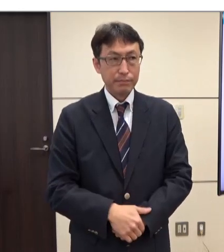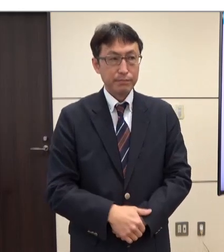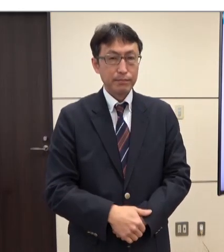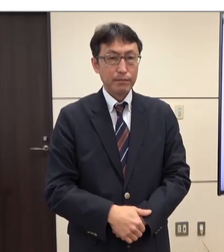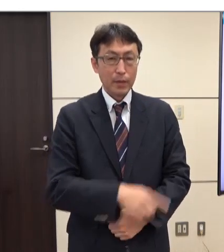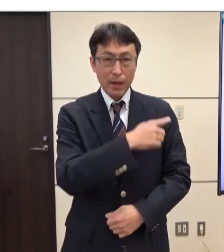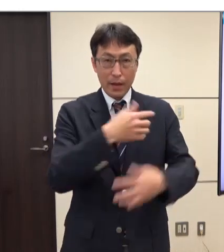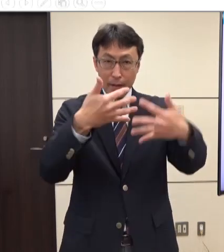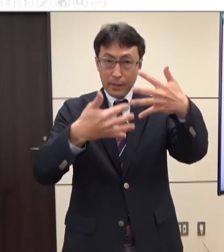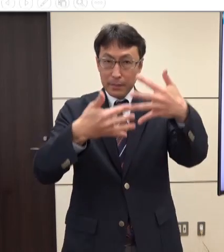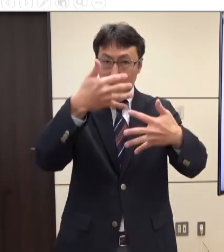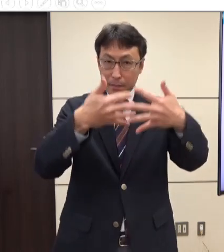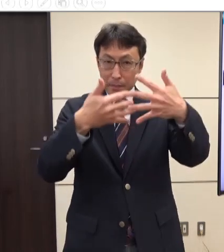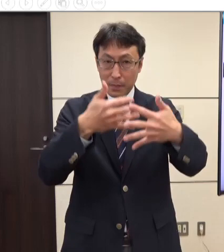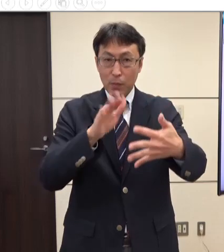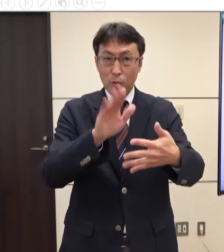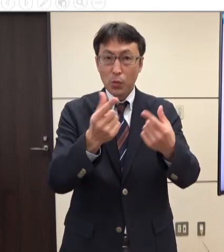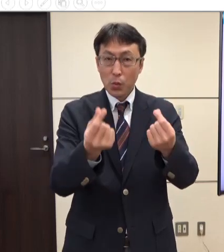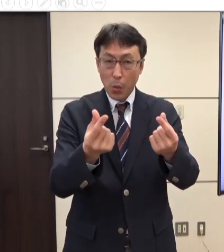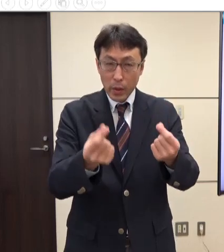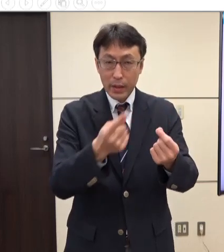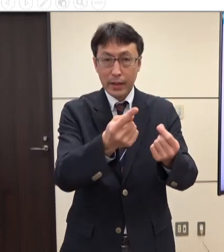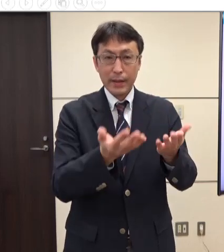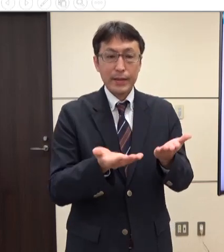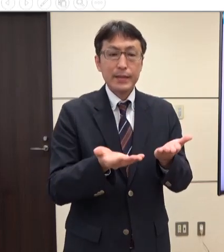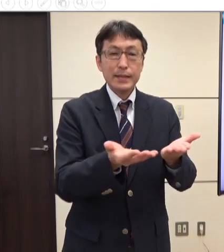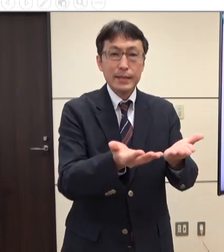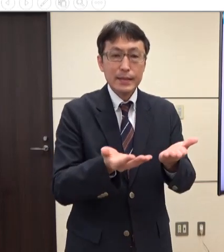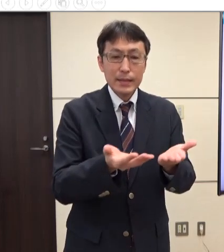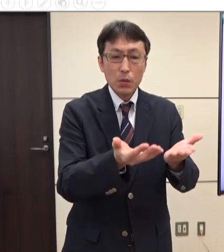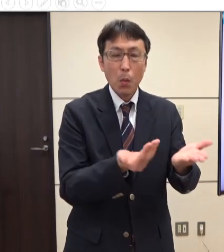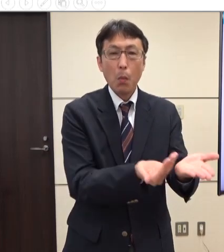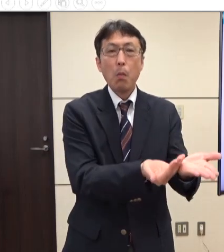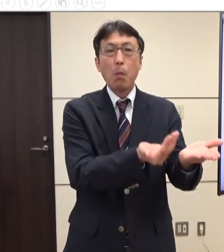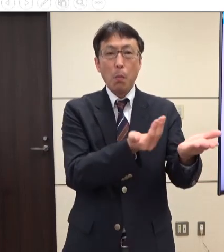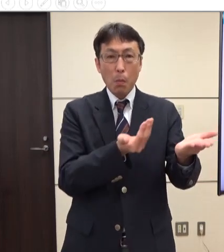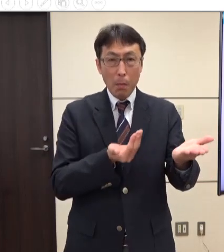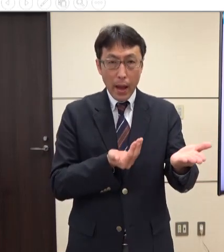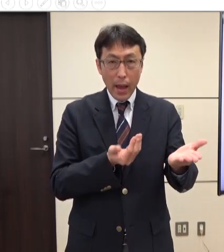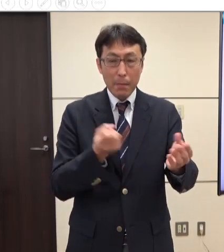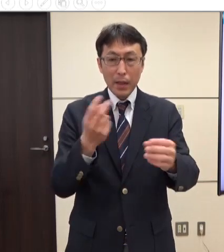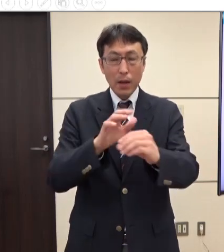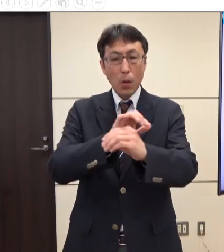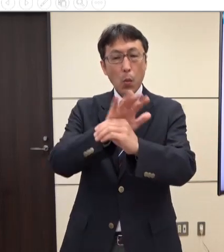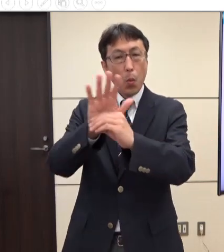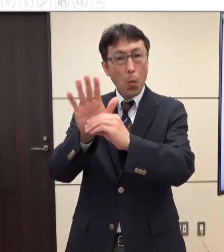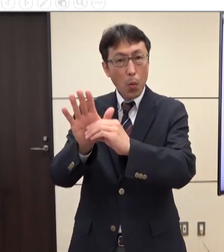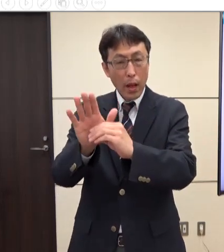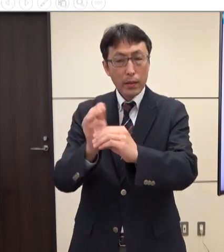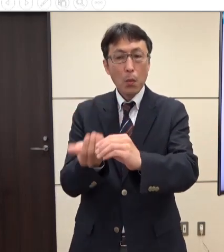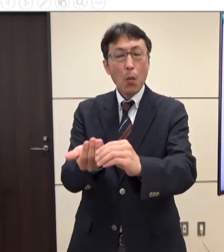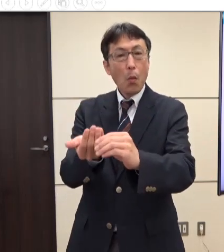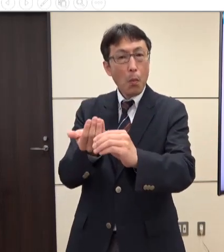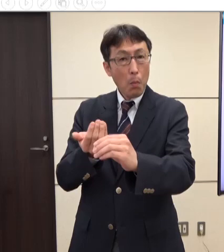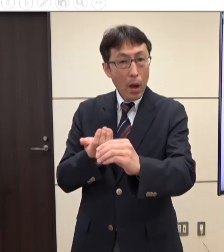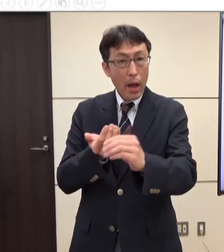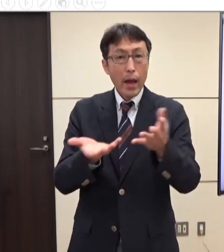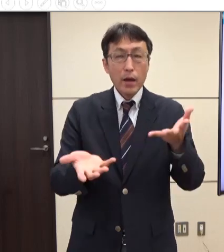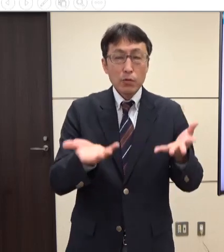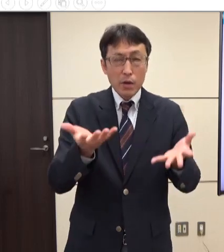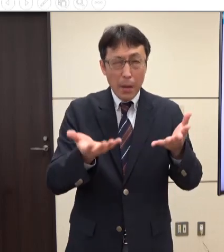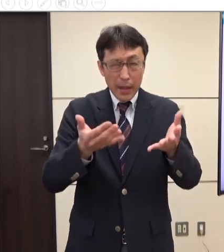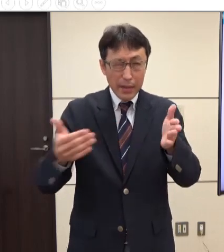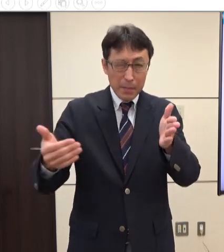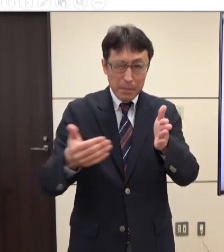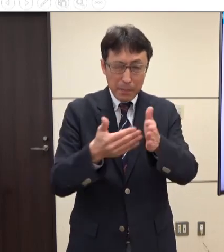ありますように東日本大震災の前あるいはコロナ禍前をも上回る数字にな